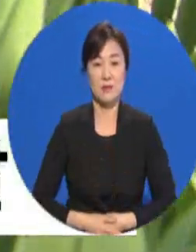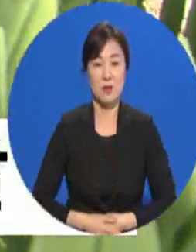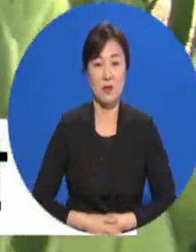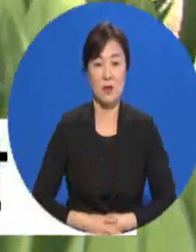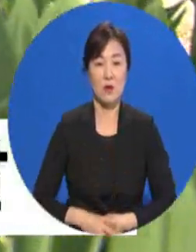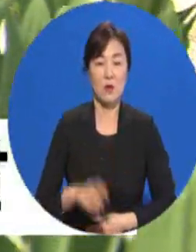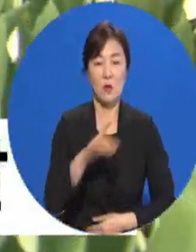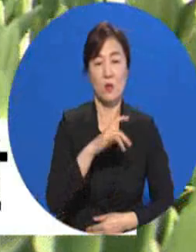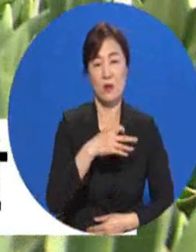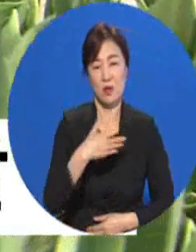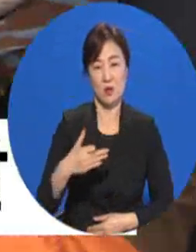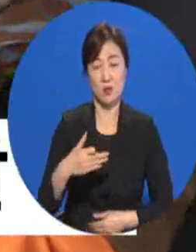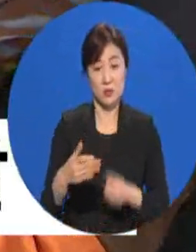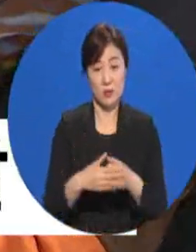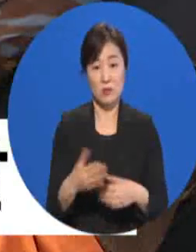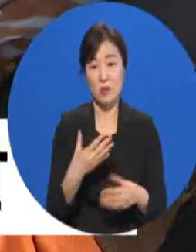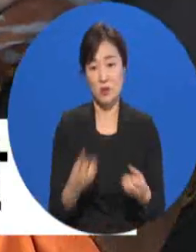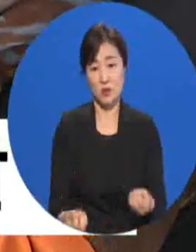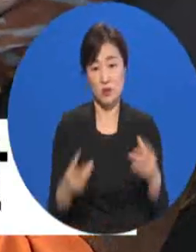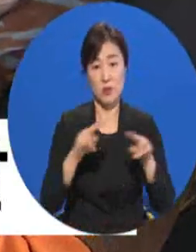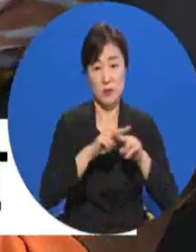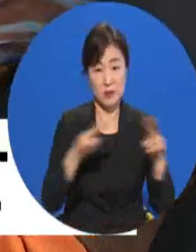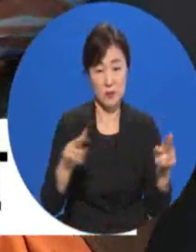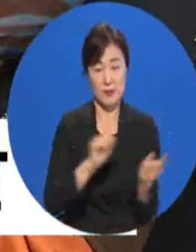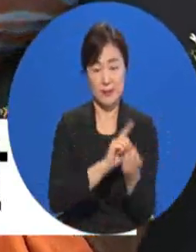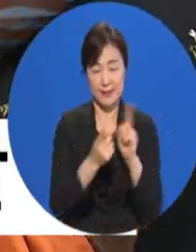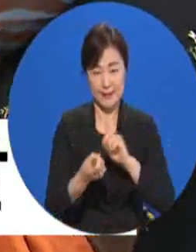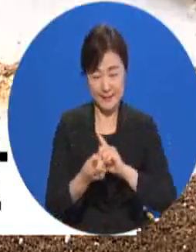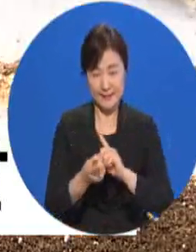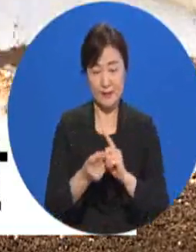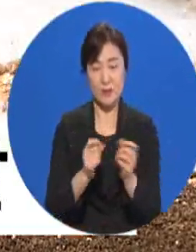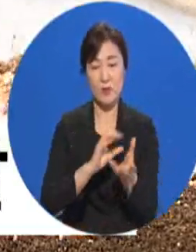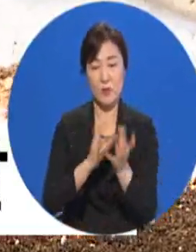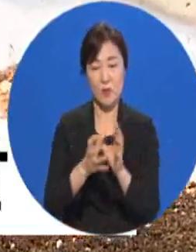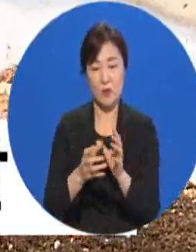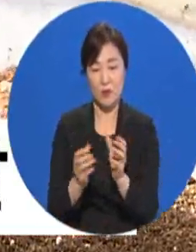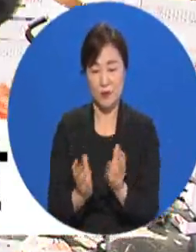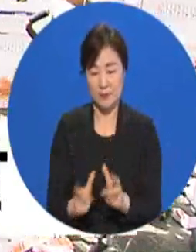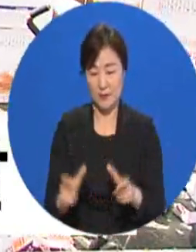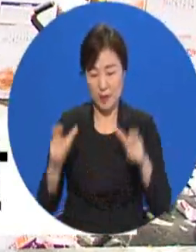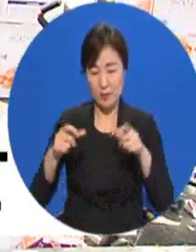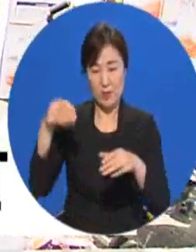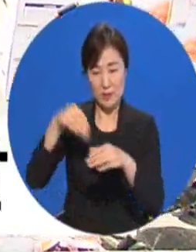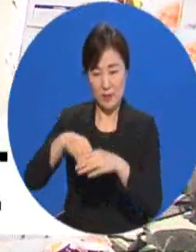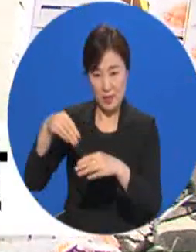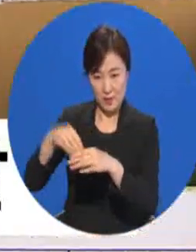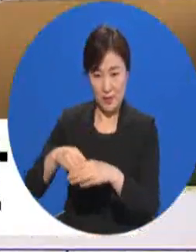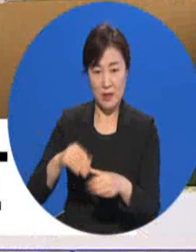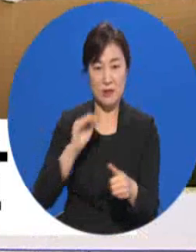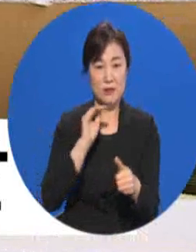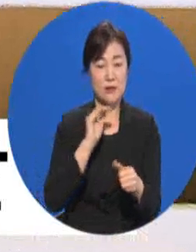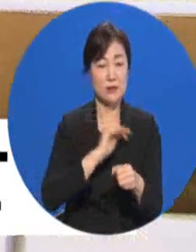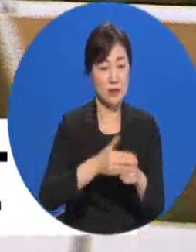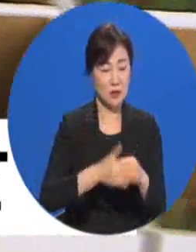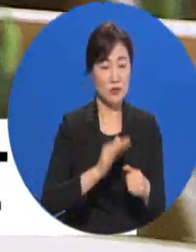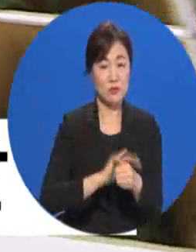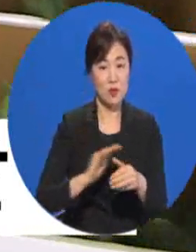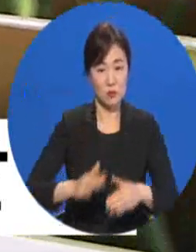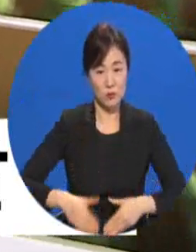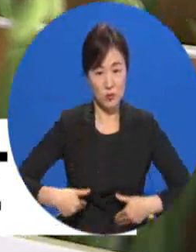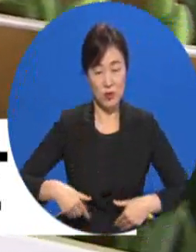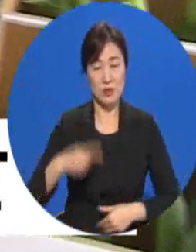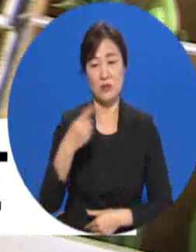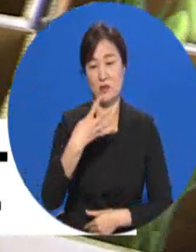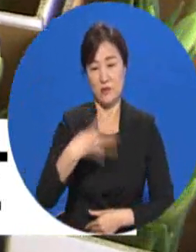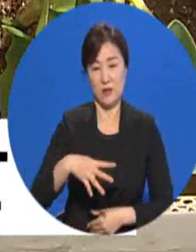코로나19로 튤립 축제가 취소되자 현장에 심을 예정이었던 튤립을 화분에 담아 대구 경북에 각각 1,004개씩 보내기로